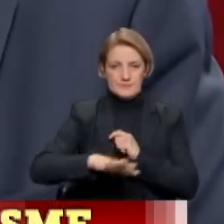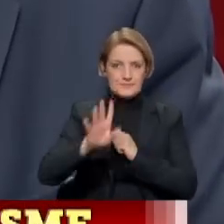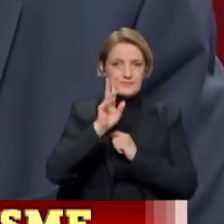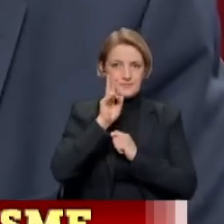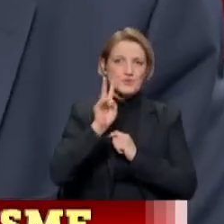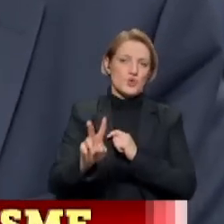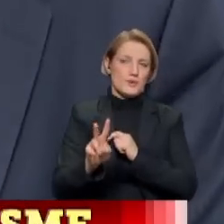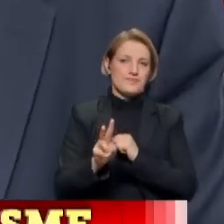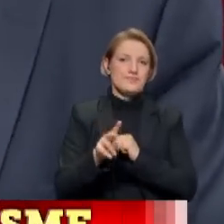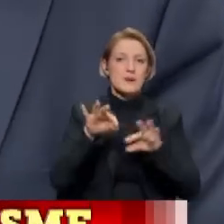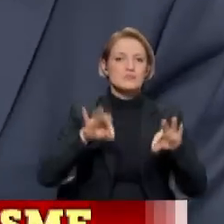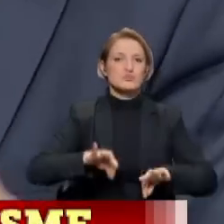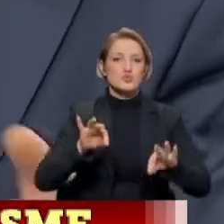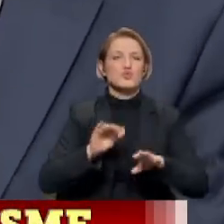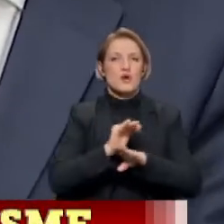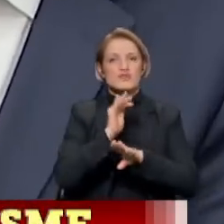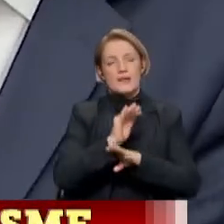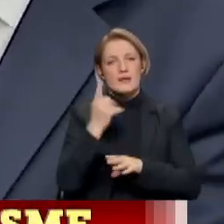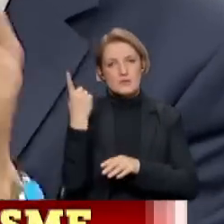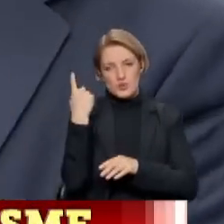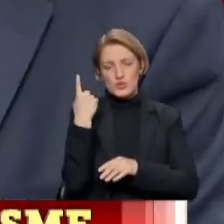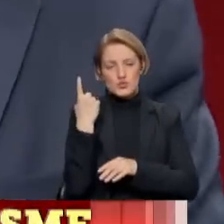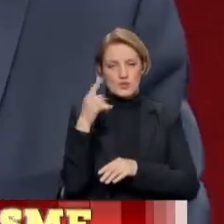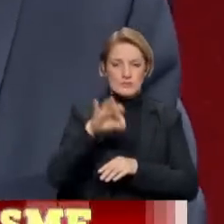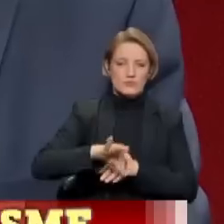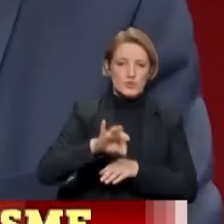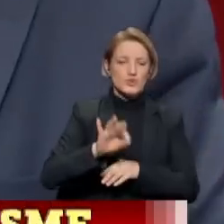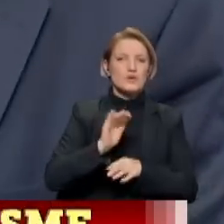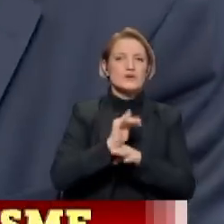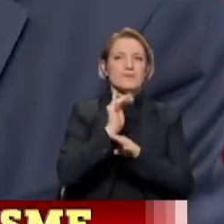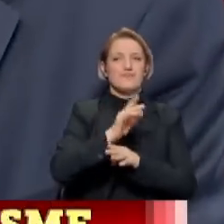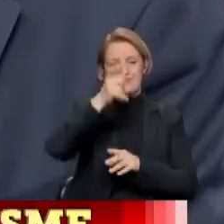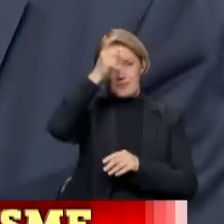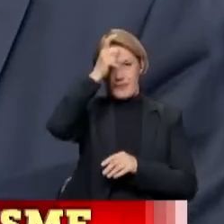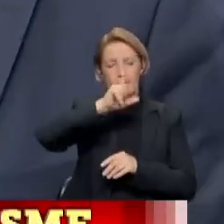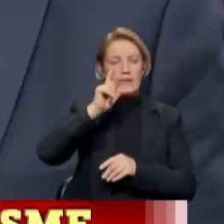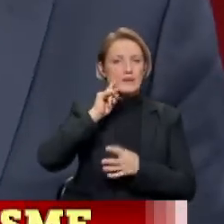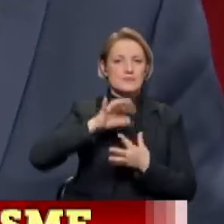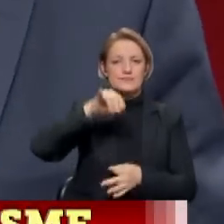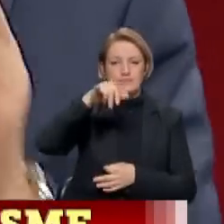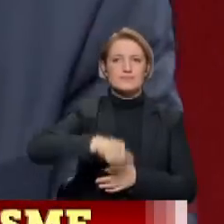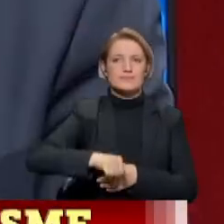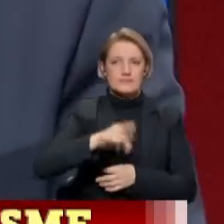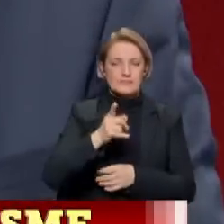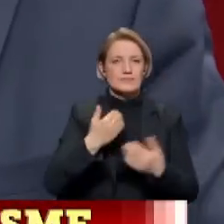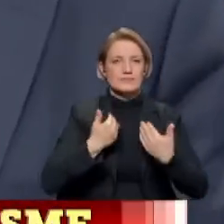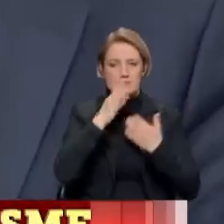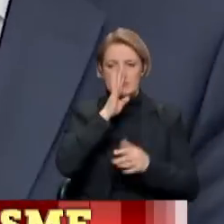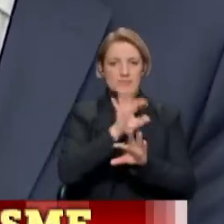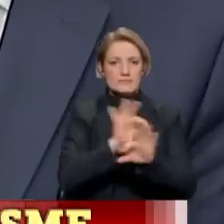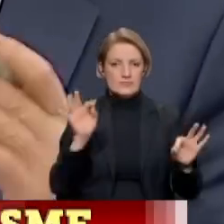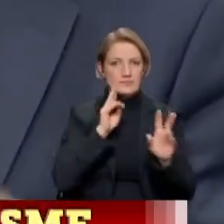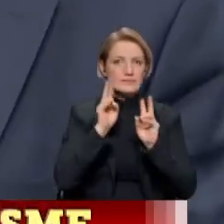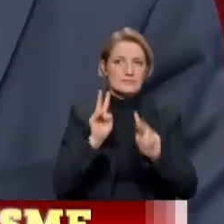de görüyor. Bugün yaşayan, dün yaşananlar genel olarak Türkiye'nin insan hakları ihlalleri bakımından, yargı bağımsızlığı